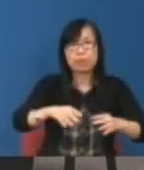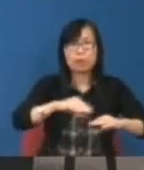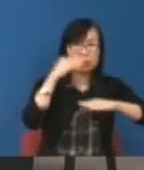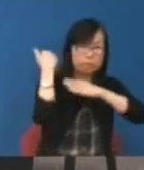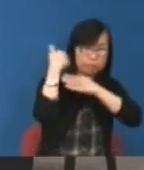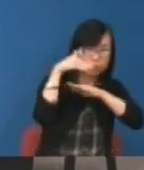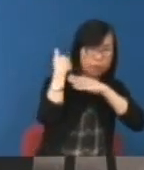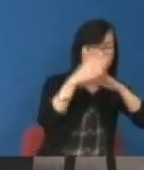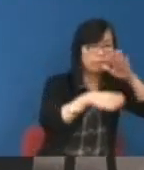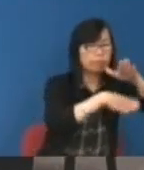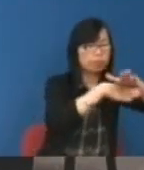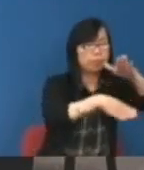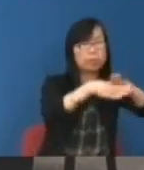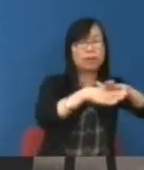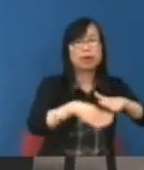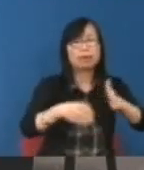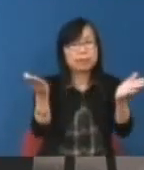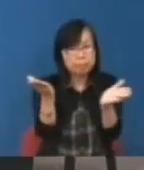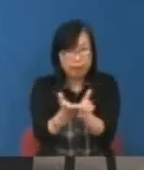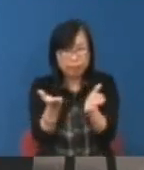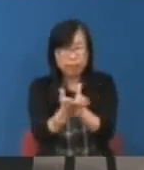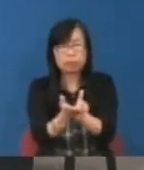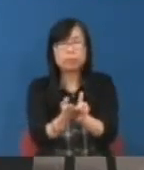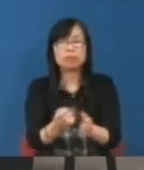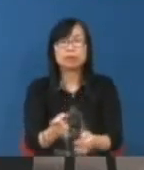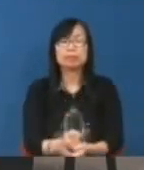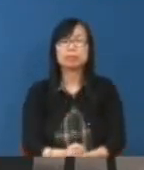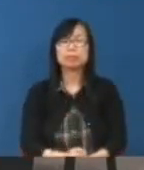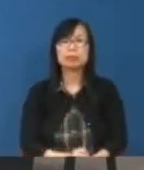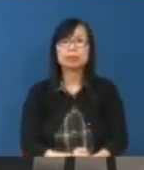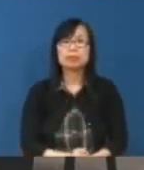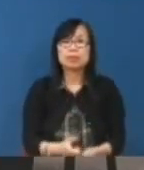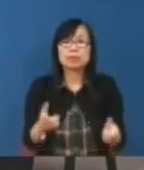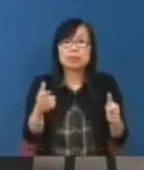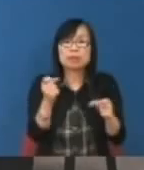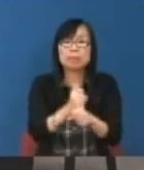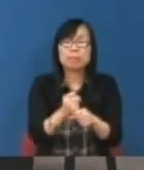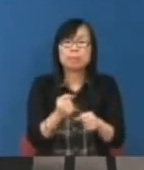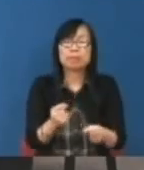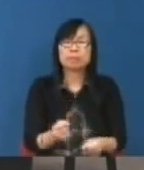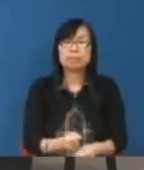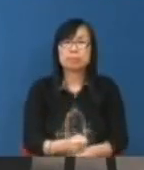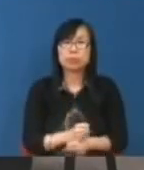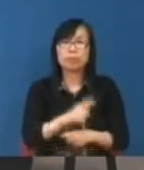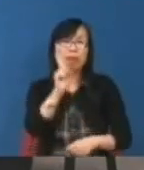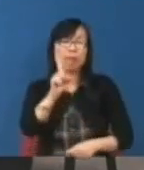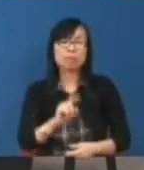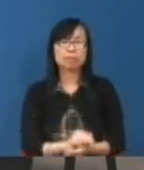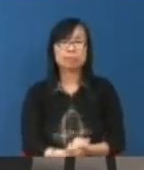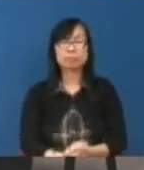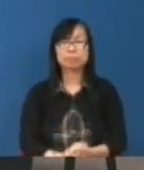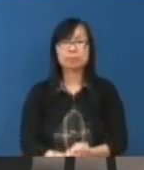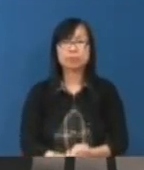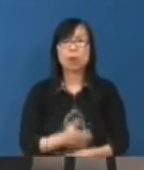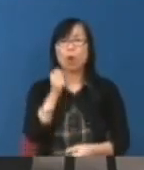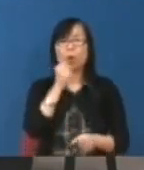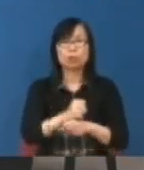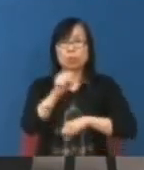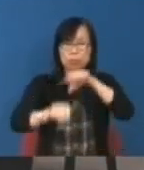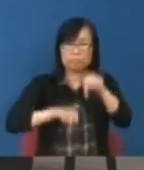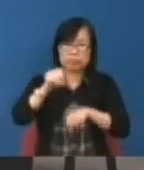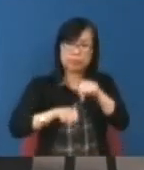啲碼頭啊做整合。咁整合咗就做咩咧？就話整一條單車廊。